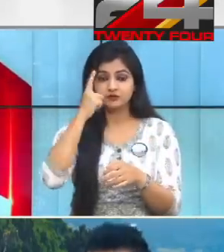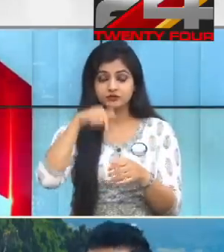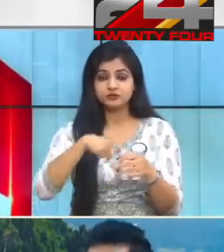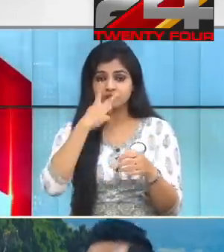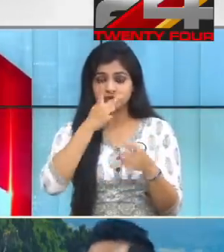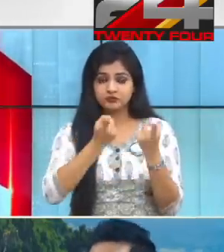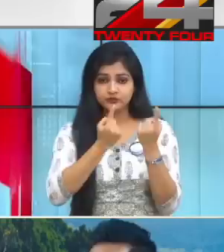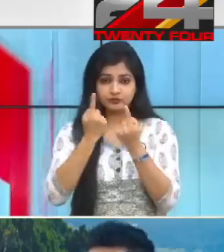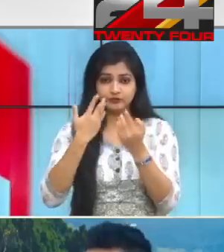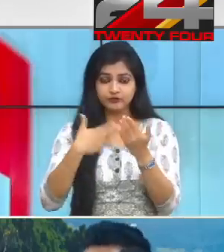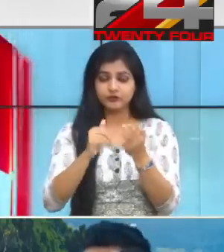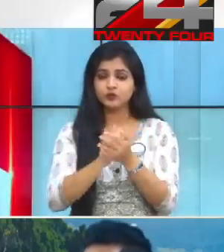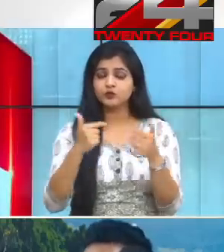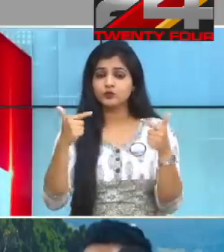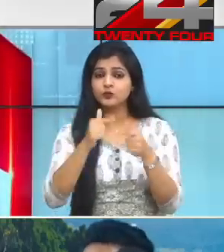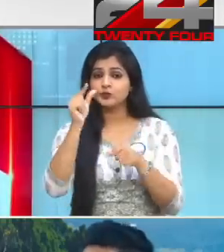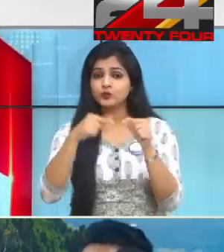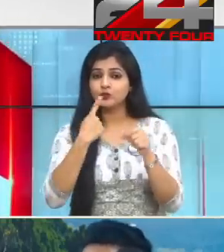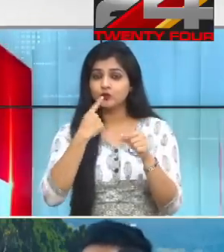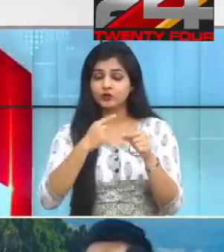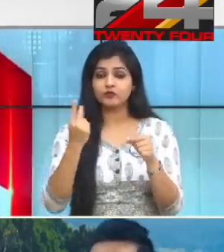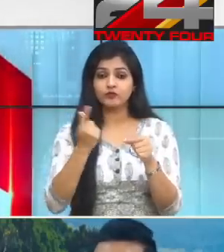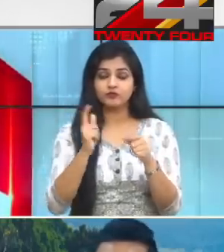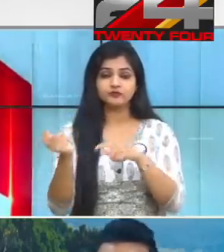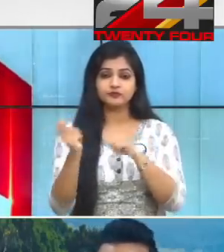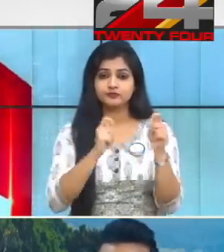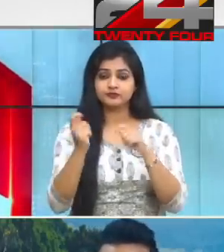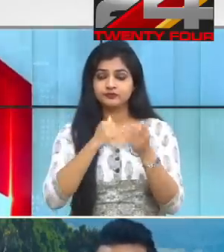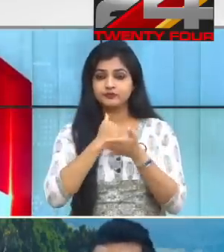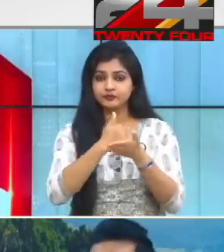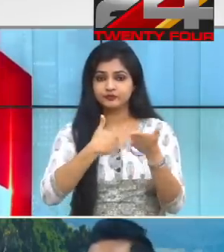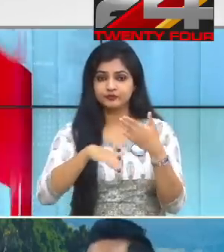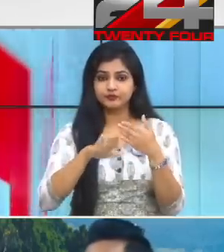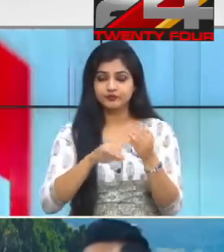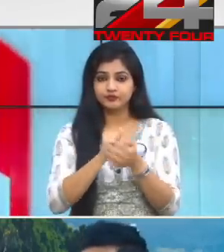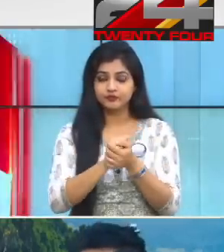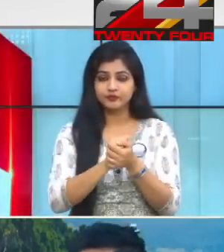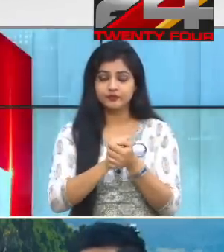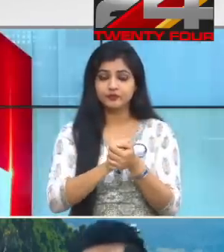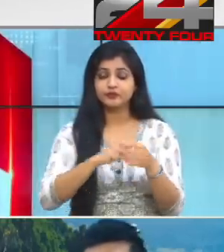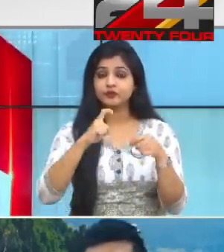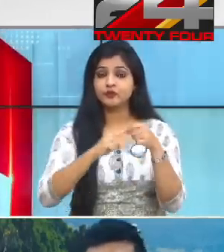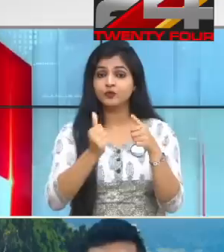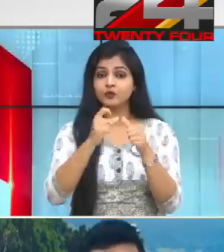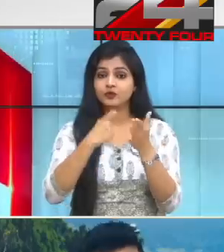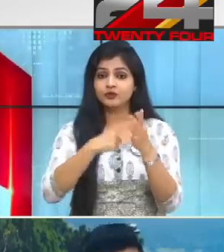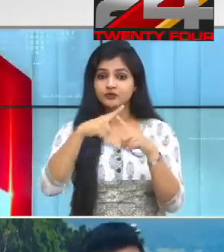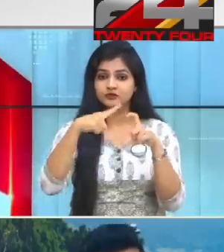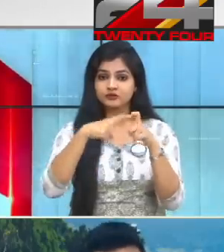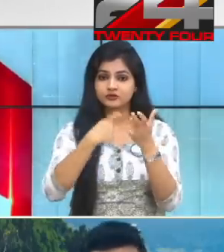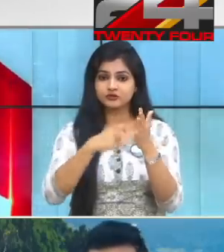പരിശോധന നടത്തി ഉചിതമായ തീരുമാനം അധികം വൈകാതെ തന്നെ കൈക്കൊള്ളും. ഈ പറയുന്ന ക്വാർട്ടേഴ്സുകളിലേക്കൊക്കെ ആവശ്യമുള്ള ഫർണിച്ചർ,